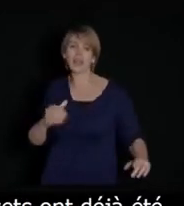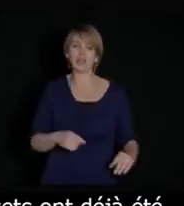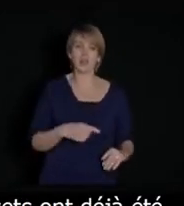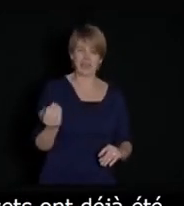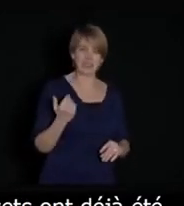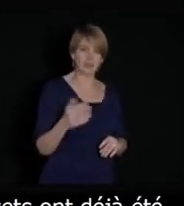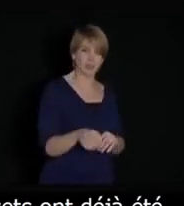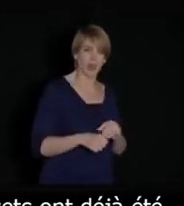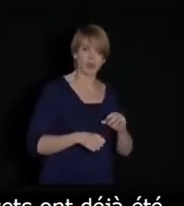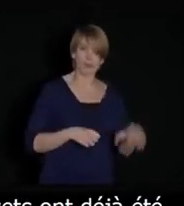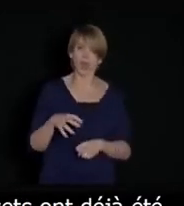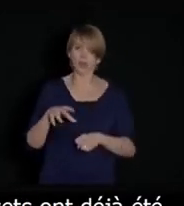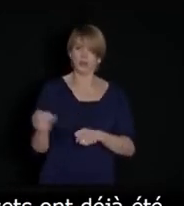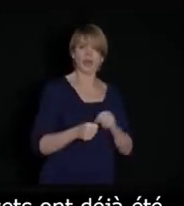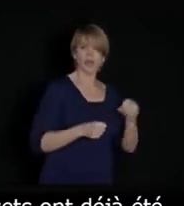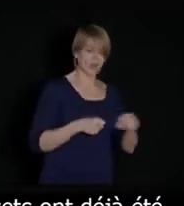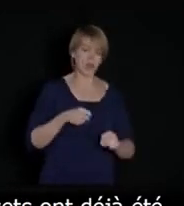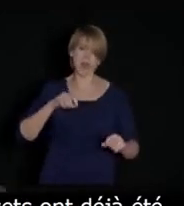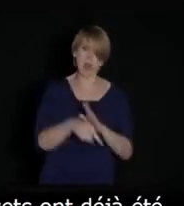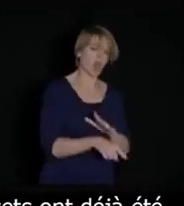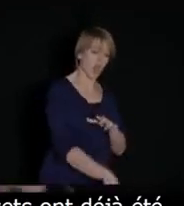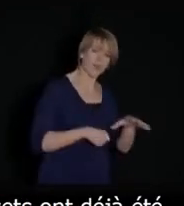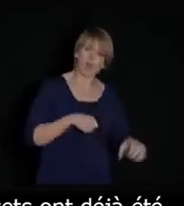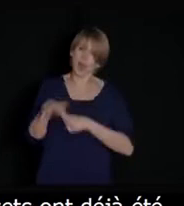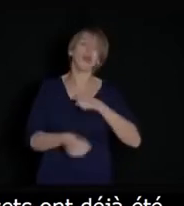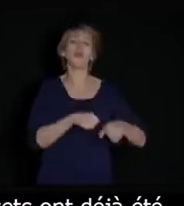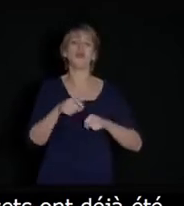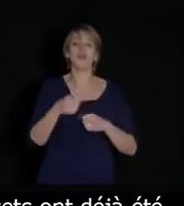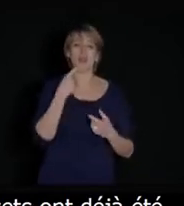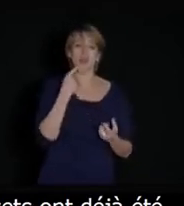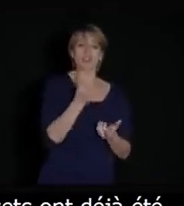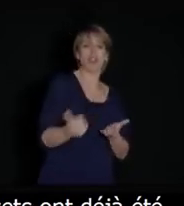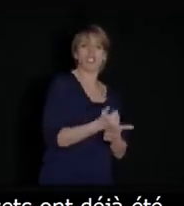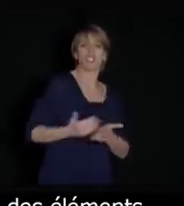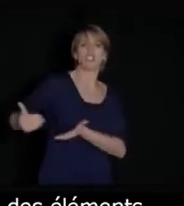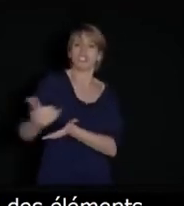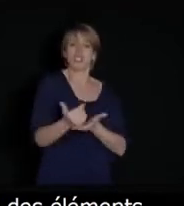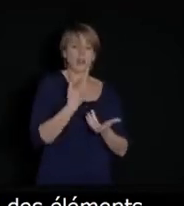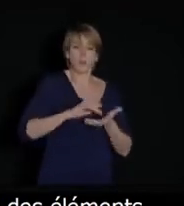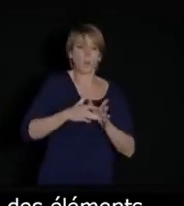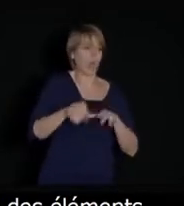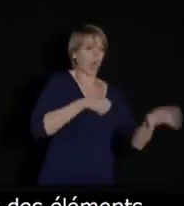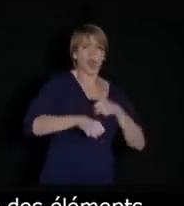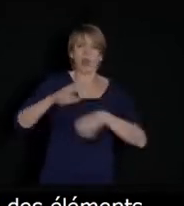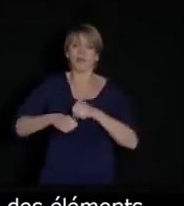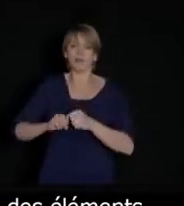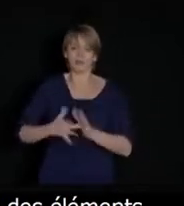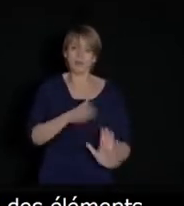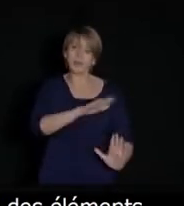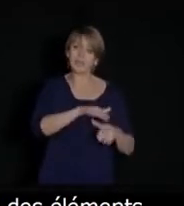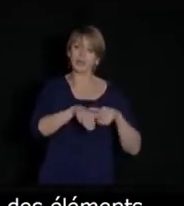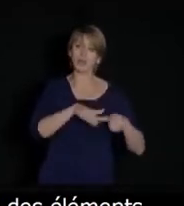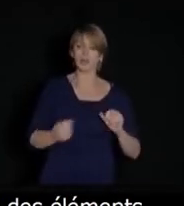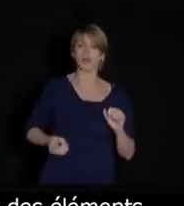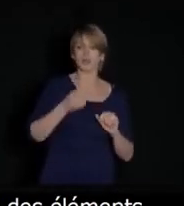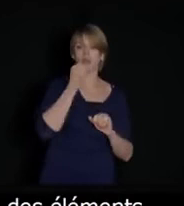sauvages, qui sont celles du capitalisme. Prendre, conquérir, s'emparer, faire de l'argent, avec tout ce qu'on voit, tout ce